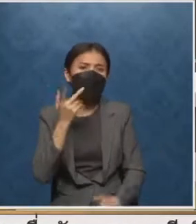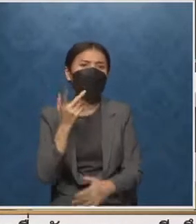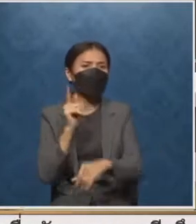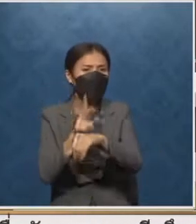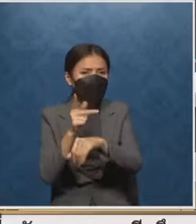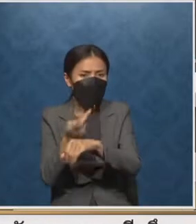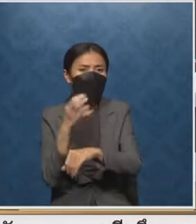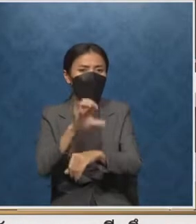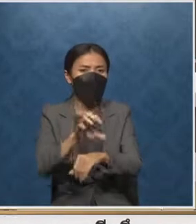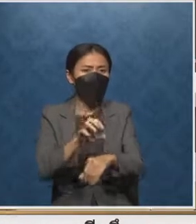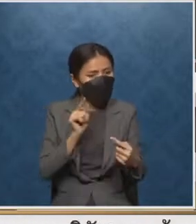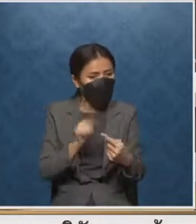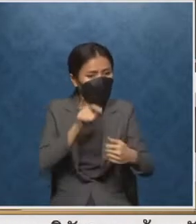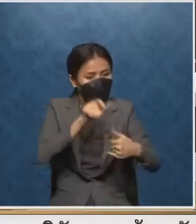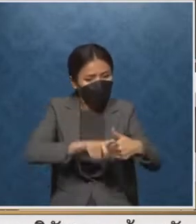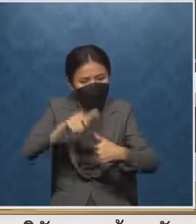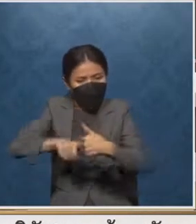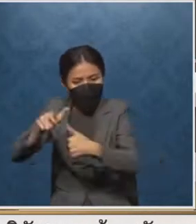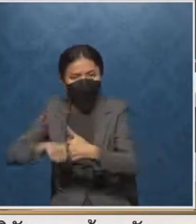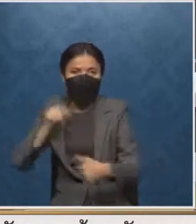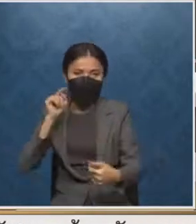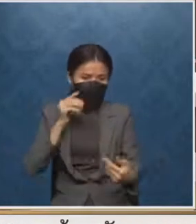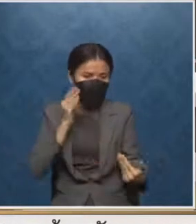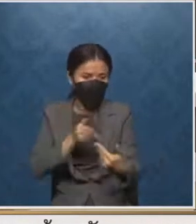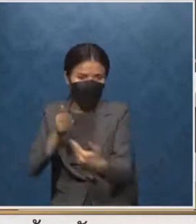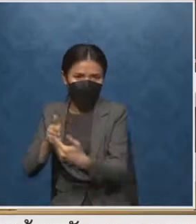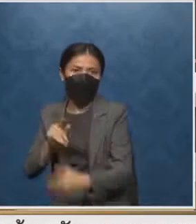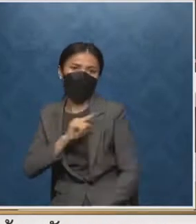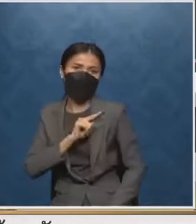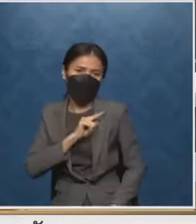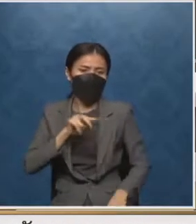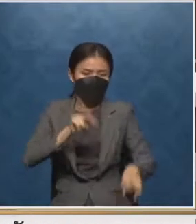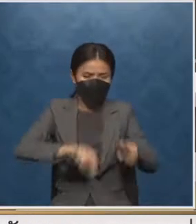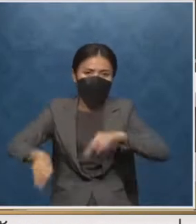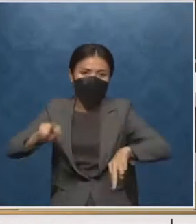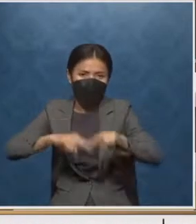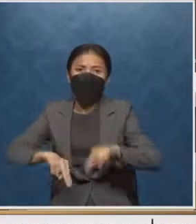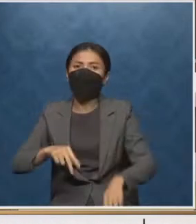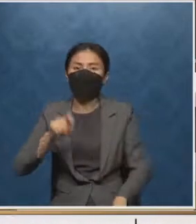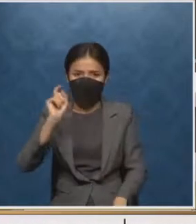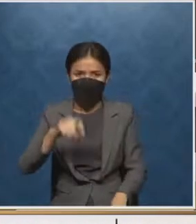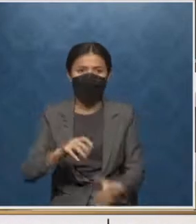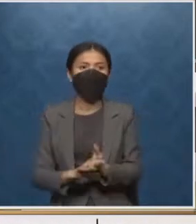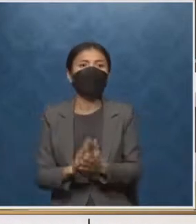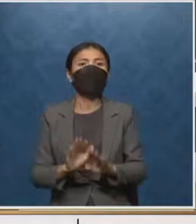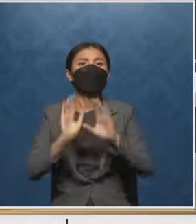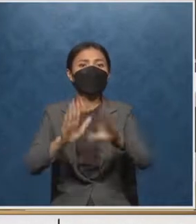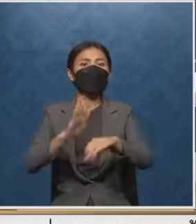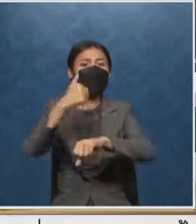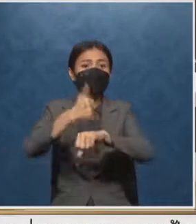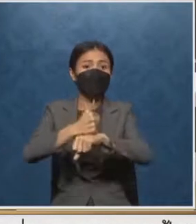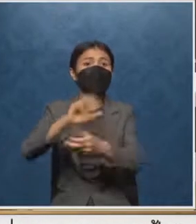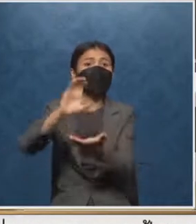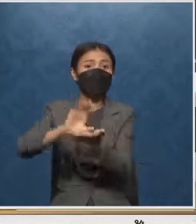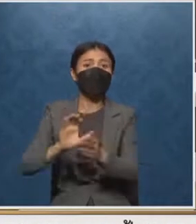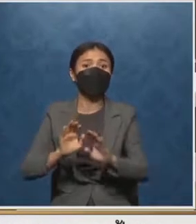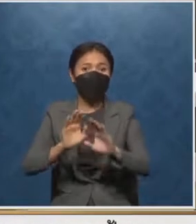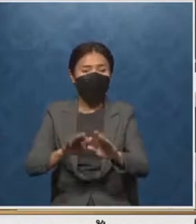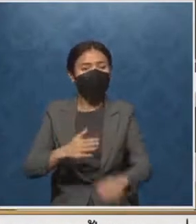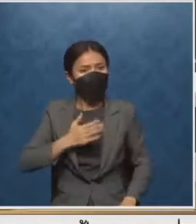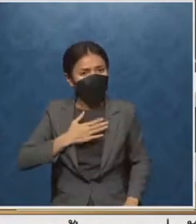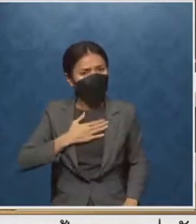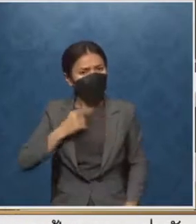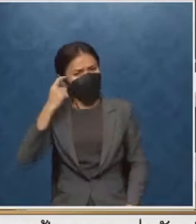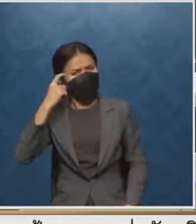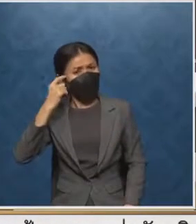ไรต่อมีอะไรถ้าไปมองเช่นนั้นผมนะครับเดี๋ยวผมสื่อไปถึงท่านผู้จัดการกองทุนท่านผู้บริหารกองทุนว่าสิ่งที่ผมคิดไม่ทราบถูก